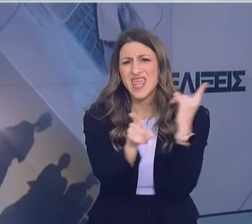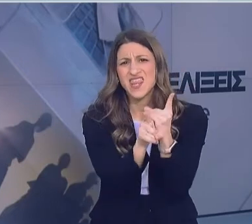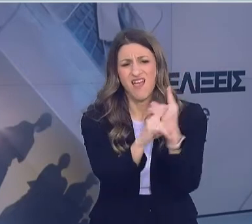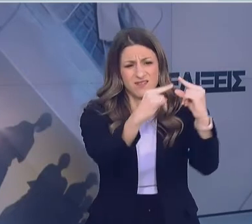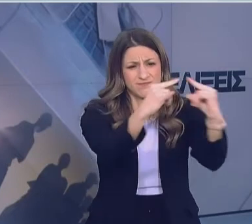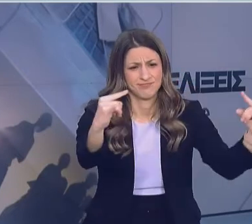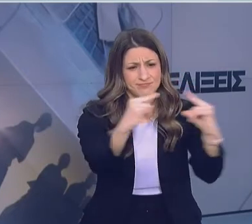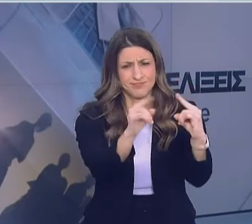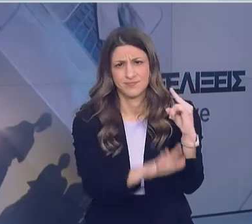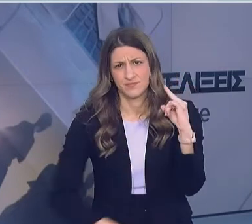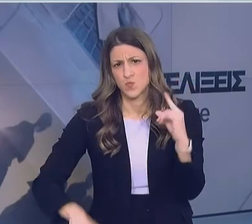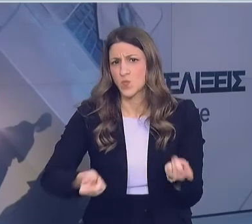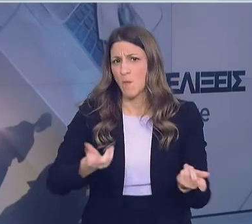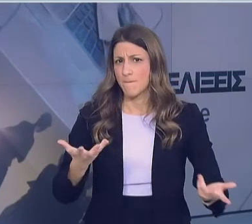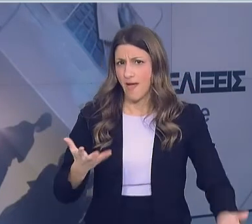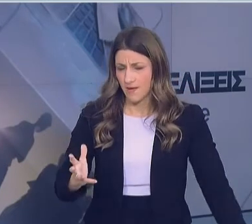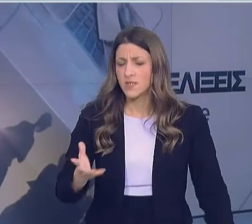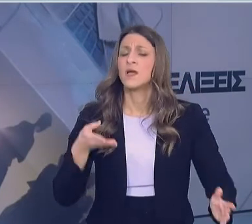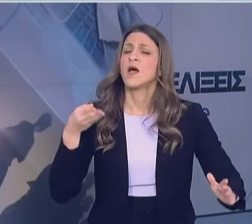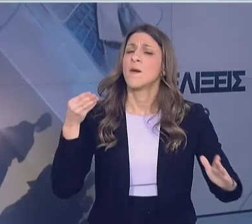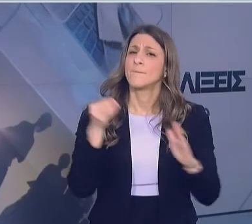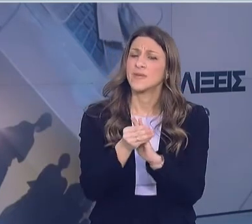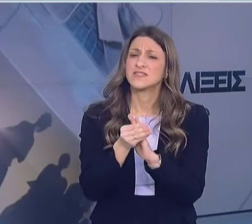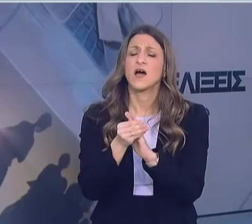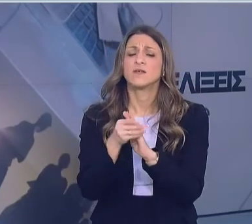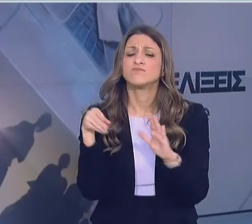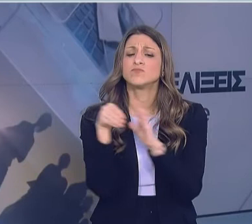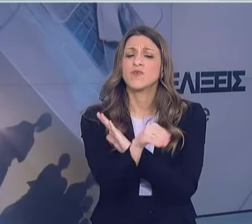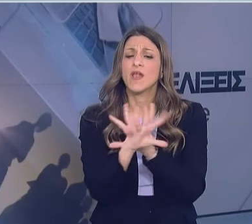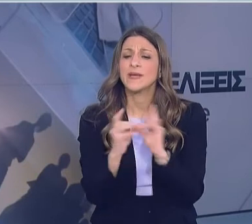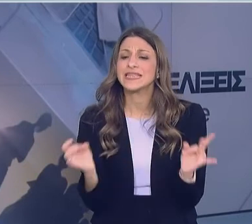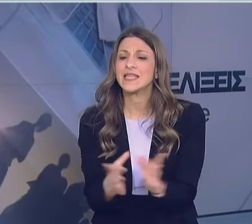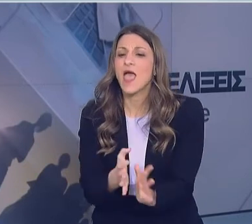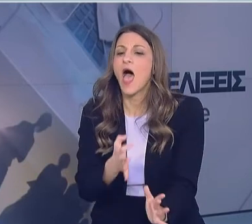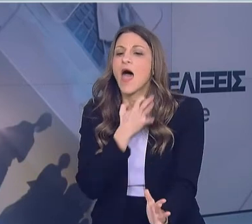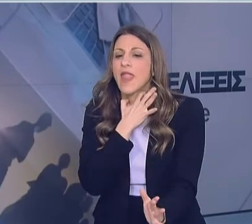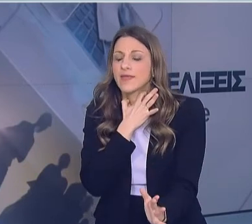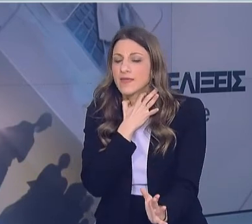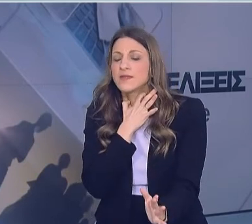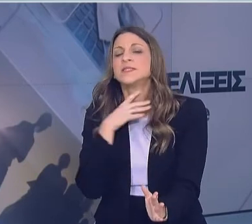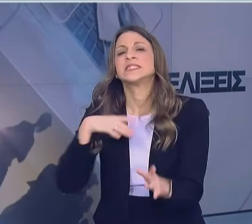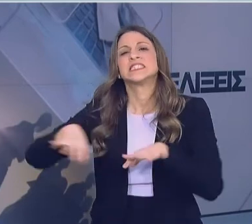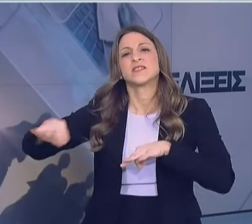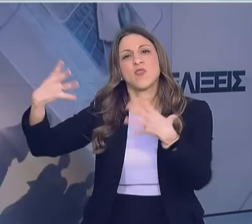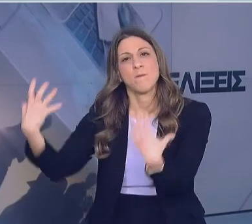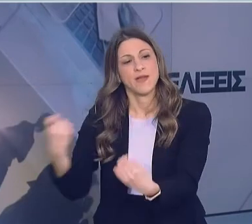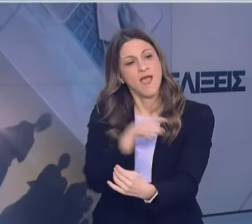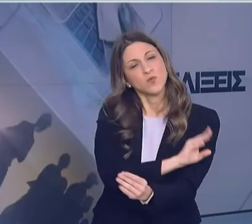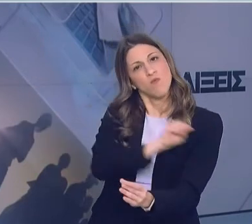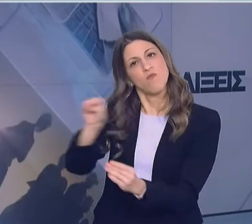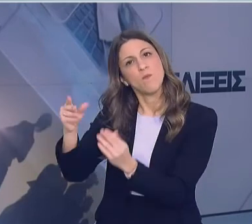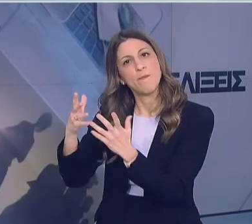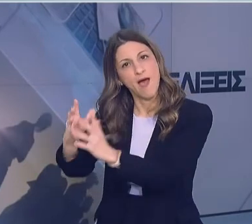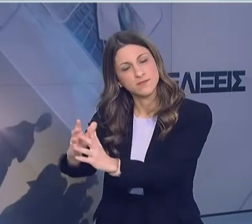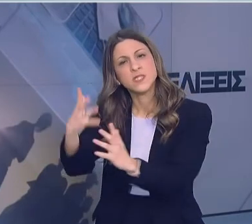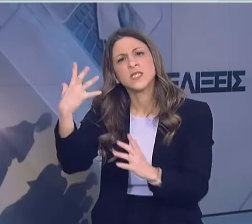φιλοξενίας και εντάχθηκε ως μέρος του ευρύτερου εθνικού σχεδιασμού διαχείρισης κρίσεων της Γενικής Γραμματείας Πολιτικής Προστασίας. Περιλαμβάνει